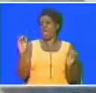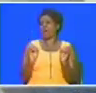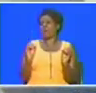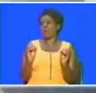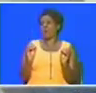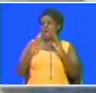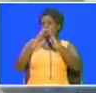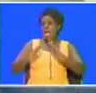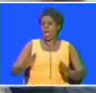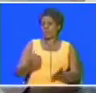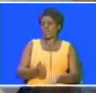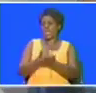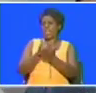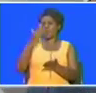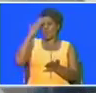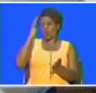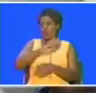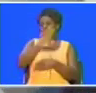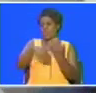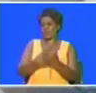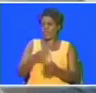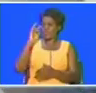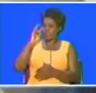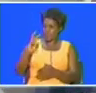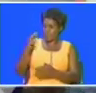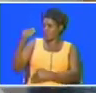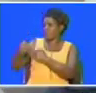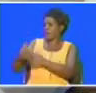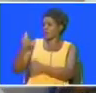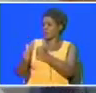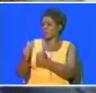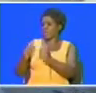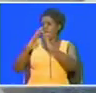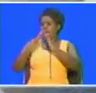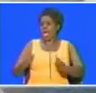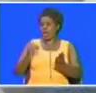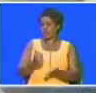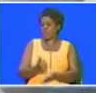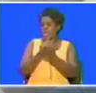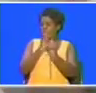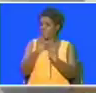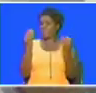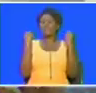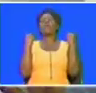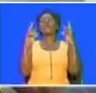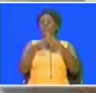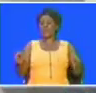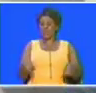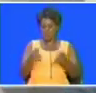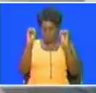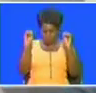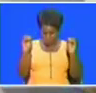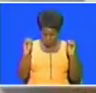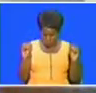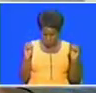house girl anafaa kujua kila kitu. Angalia mipaka ya kuweka. Mambo ya house girl kuosha chumba chako cha kulala, wachana nayo. Kama